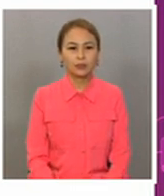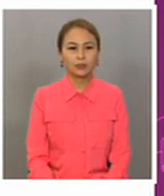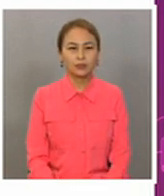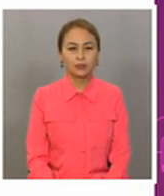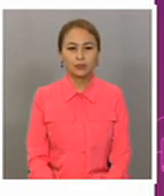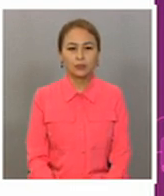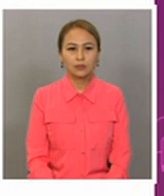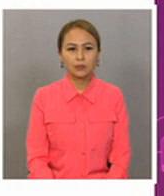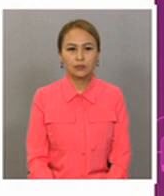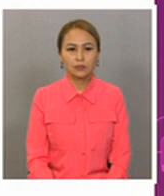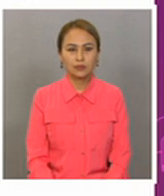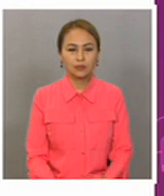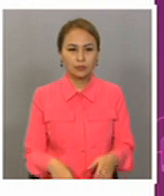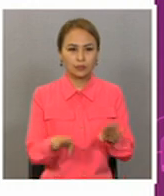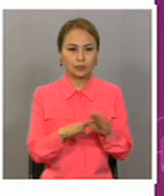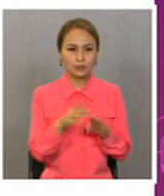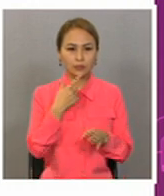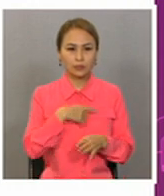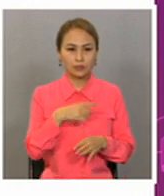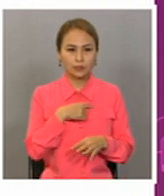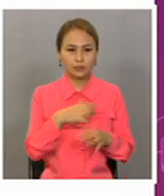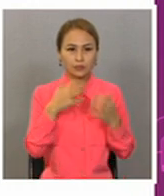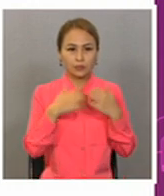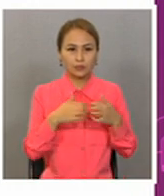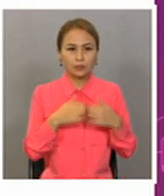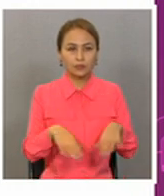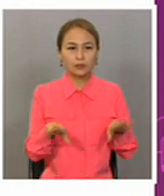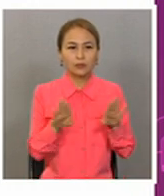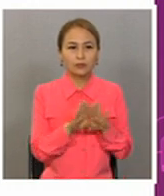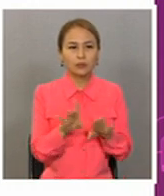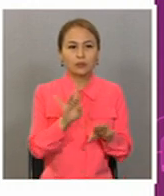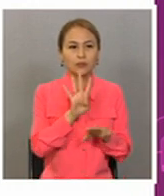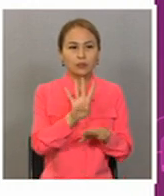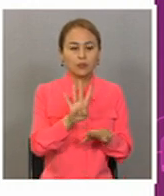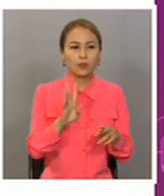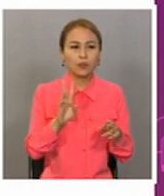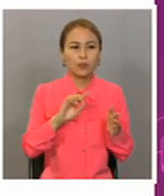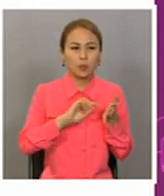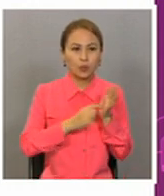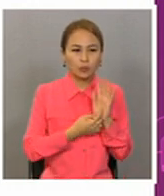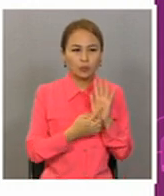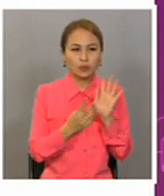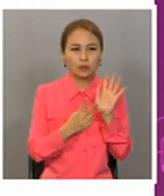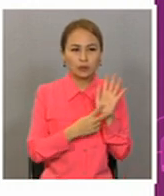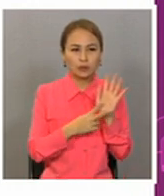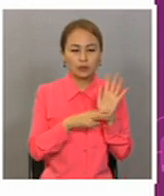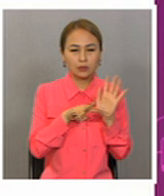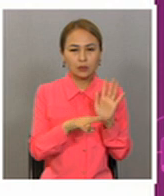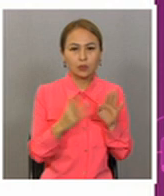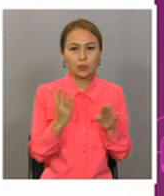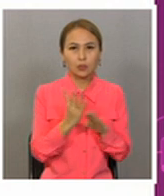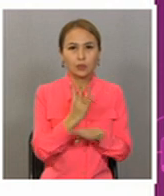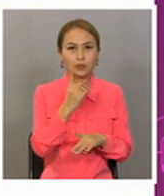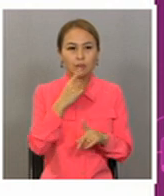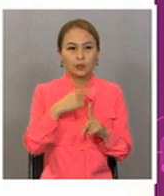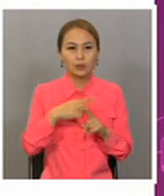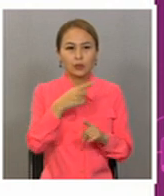Өздеріңді тексеріңдер. 7 литрді 4-ке көбейту үшін 7 литрді 4 рет қосамыз.